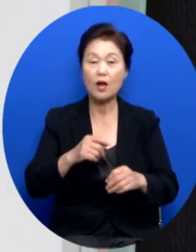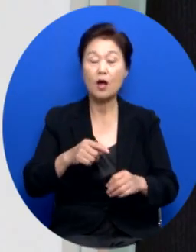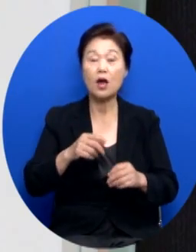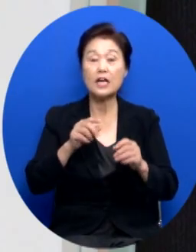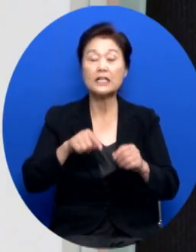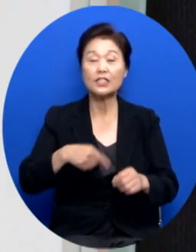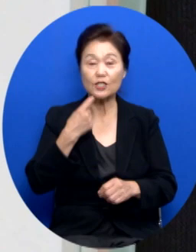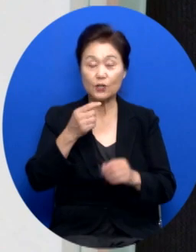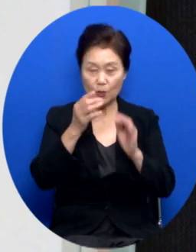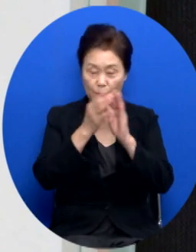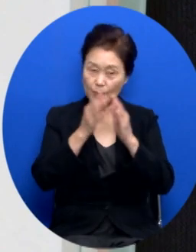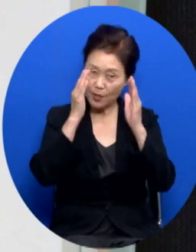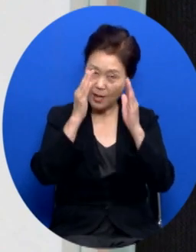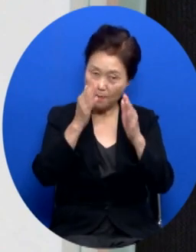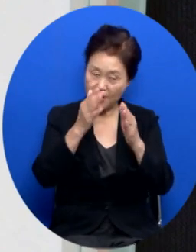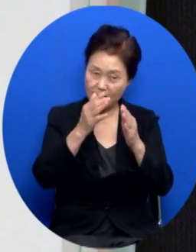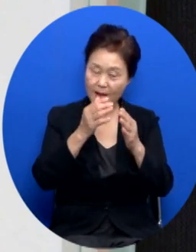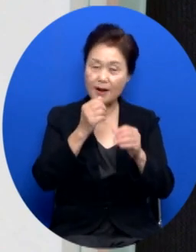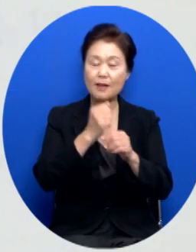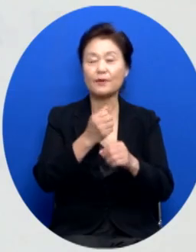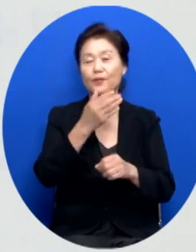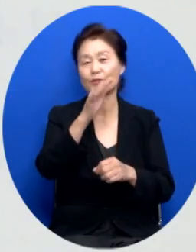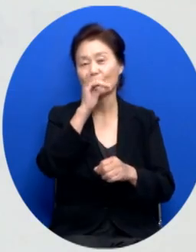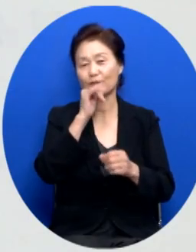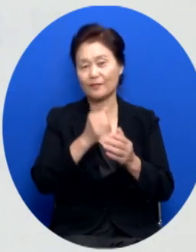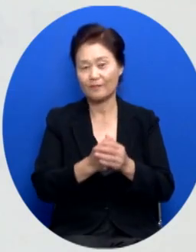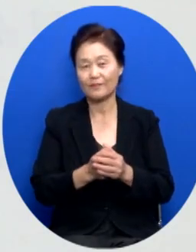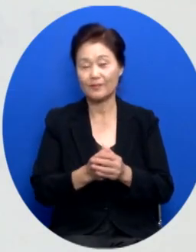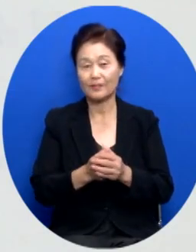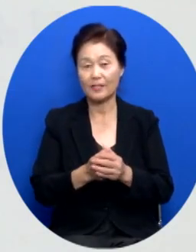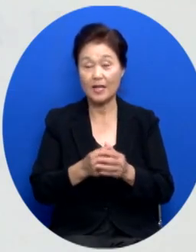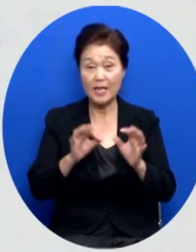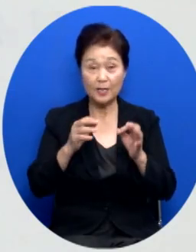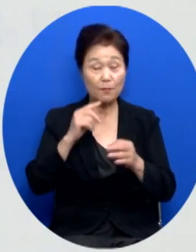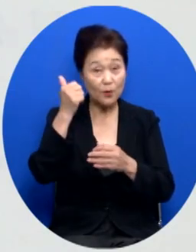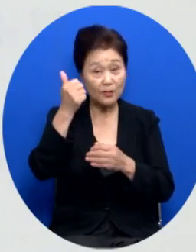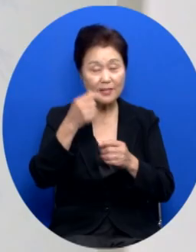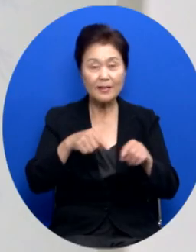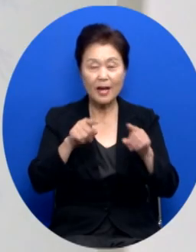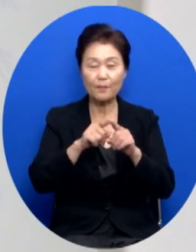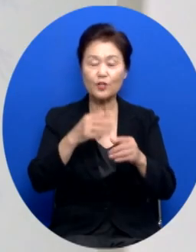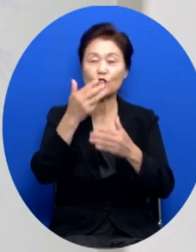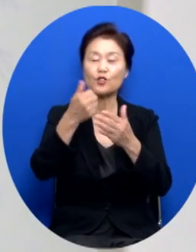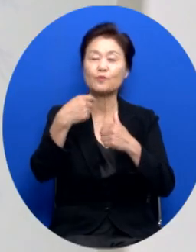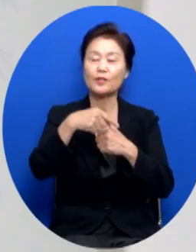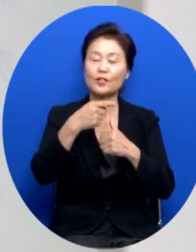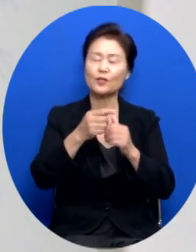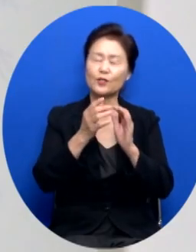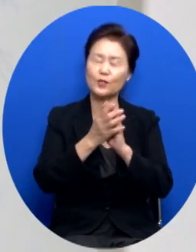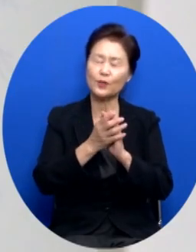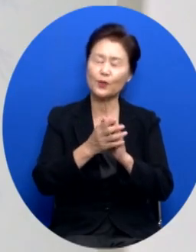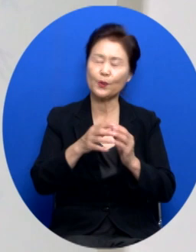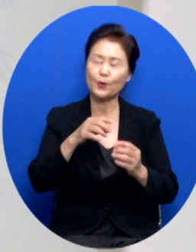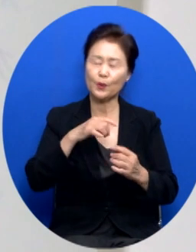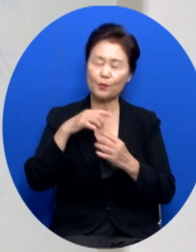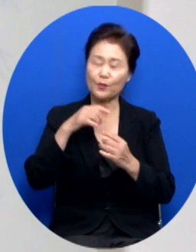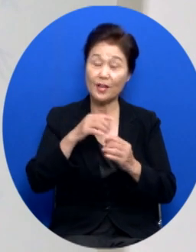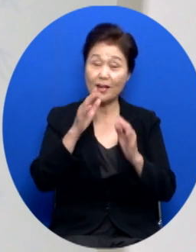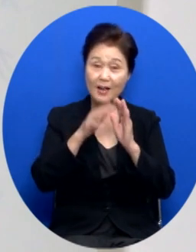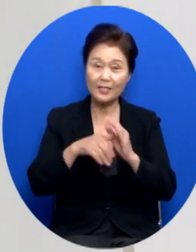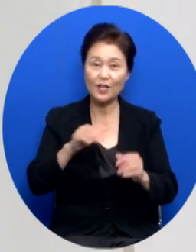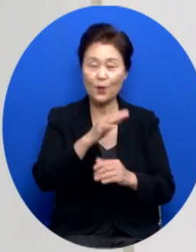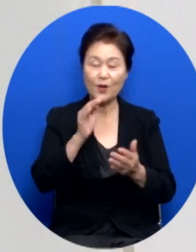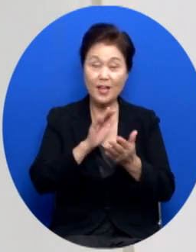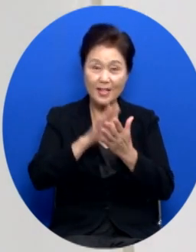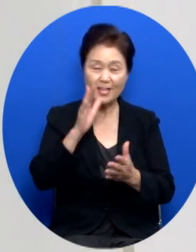기도의 방향성을 설정해 볼 수 있습니다. 김 목사는 함께 주기도문을 묵상할 때 기도에 대한 우리의